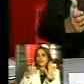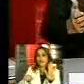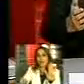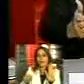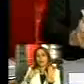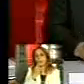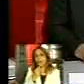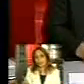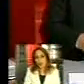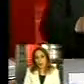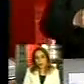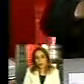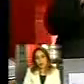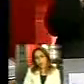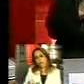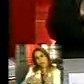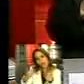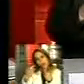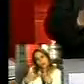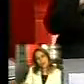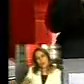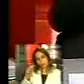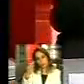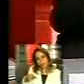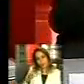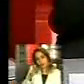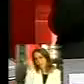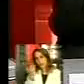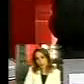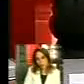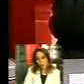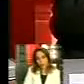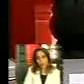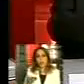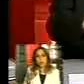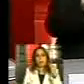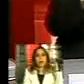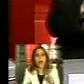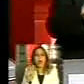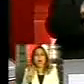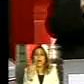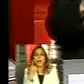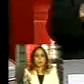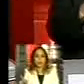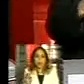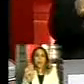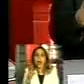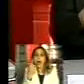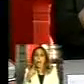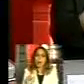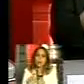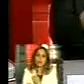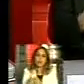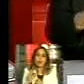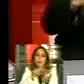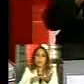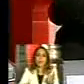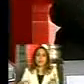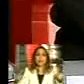לב לנורמה הזאת של 2.5, נשלם 6.5. הפער יהיה 4 מיליון, על 4 מיליון נשלם עוד מס